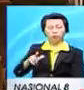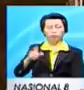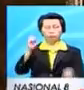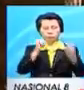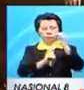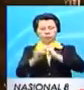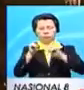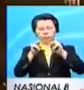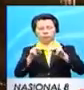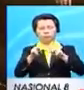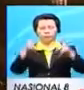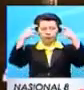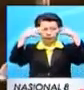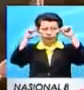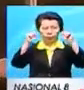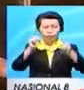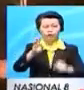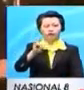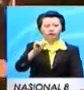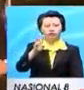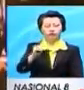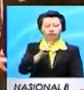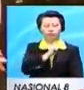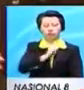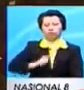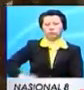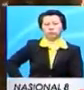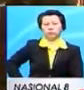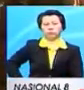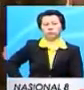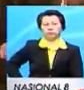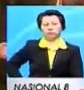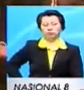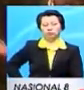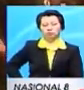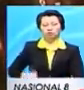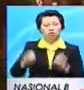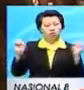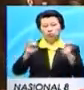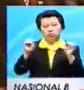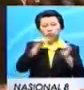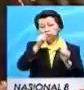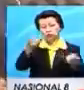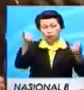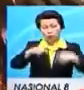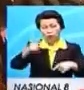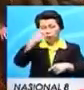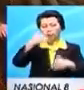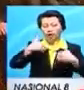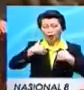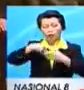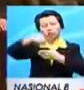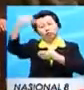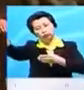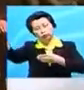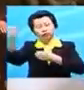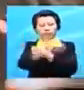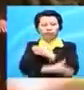ini. Presiden FAM Tengku Mahkota Pahang Tengku Abdullah Sultan Ahmad Shah tidak dapat hadir kerana berada di luar